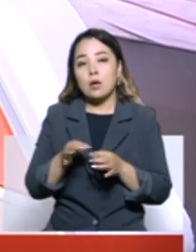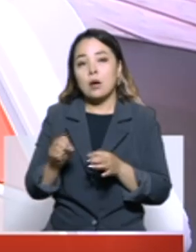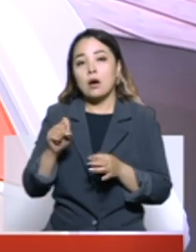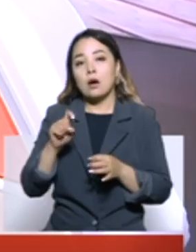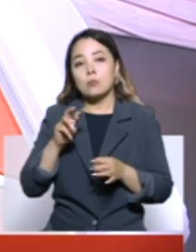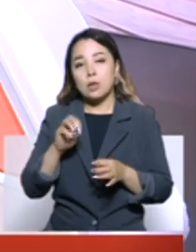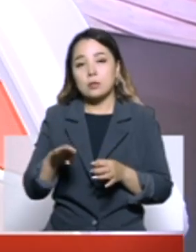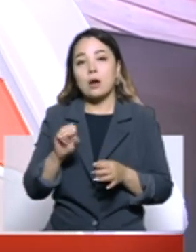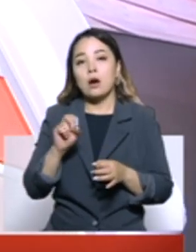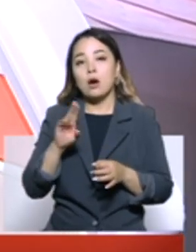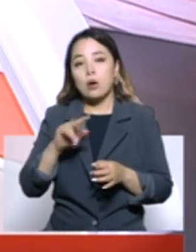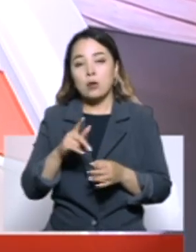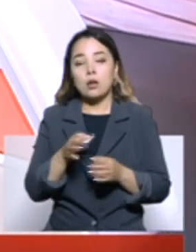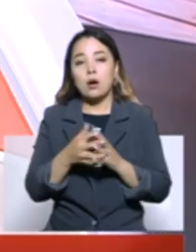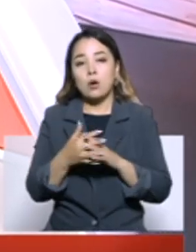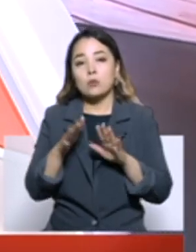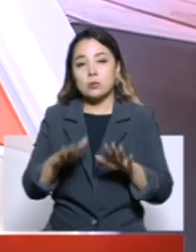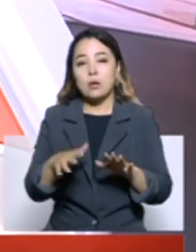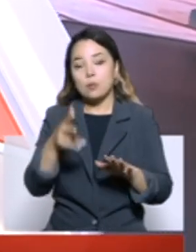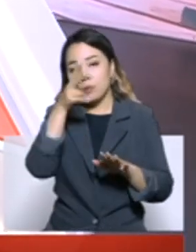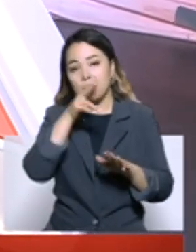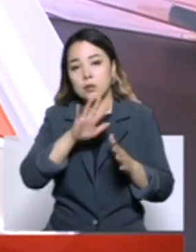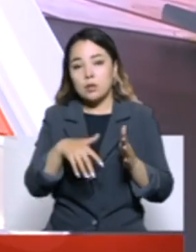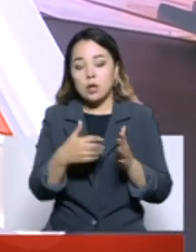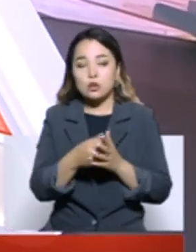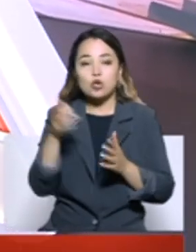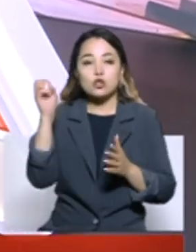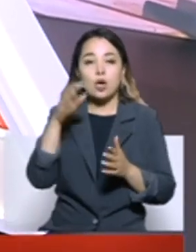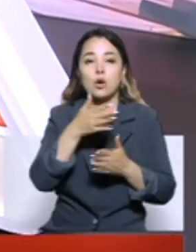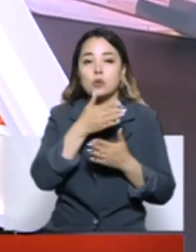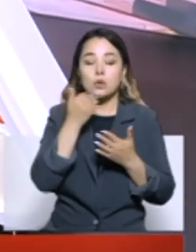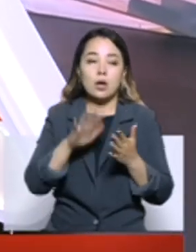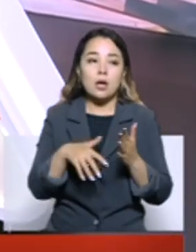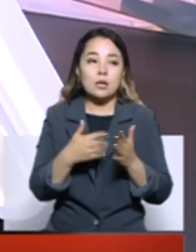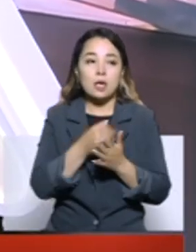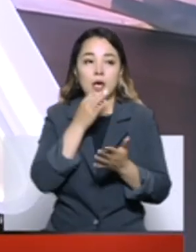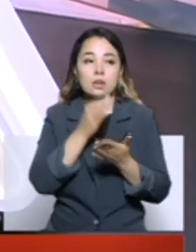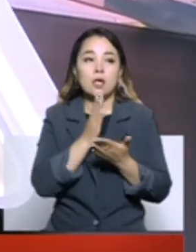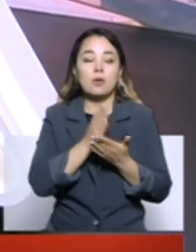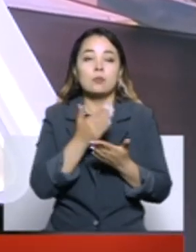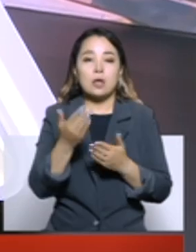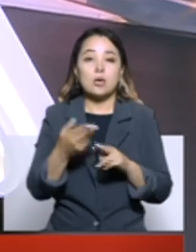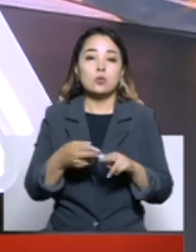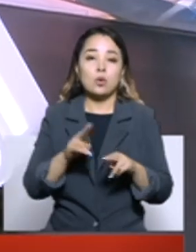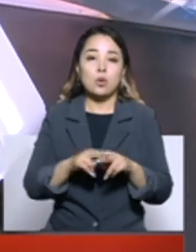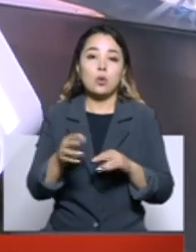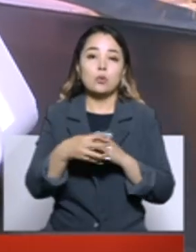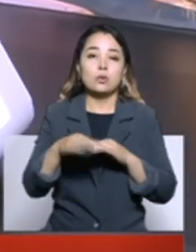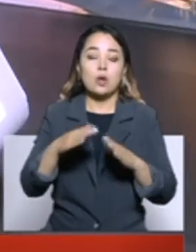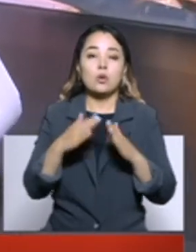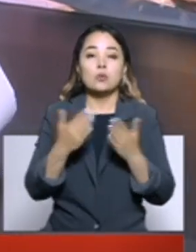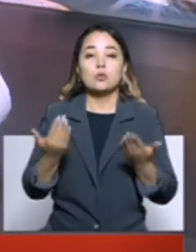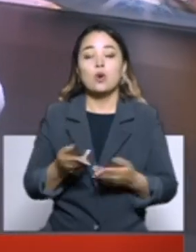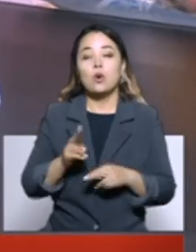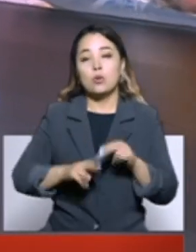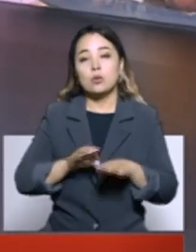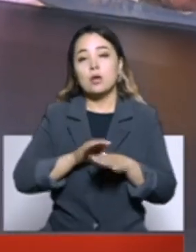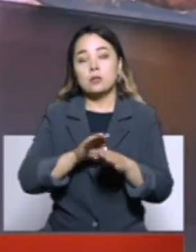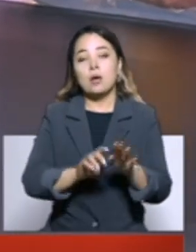Ахмет және Ақкөл ауылдарында 3 айдан бері жарық жоқ екенін бұған дейін айттық. Дегенмен өңірде баспана құрылысы